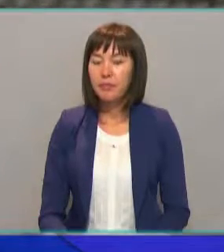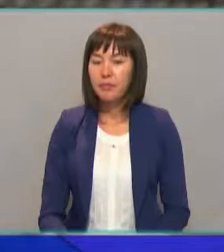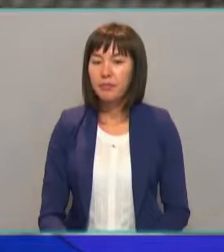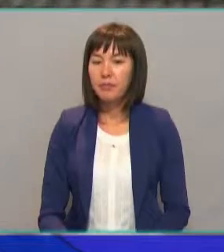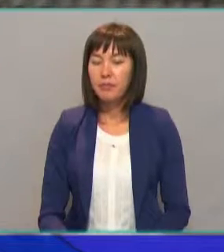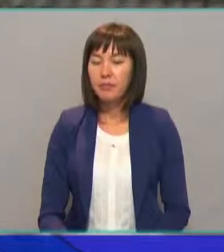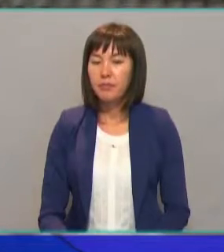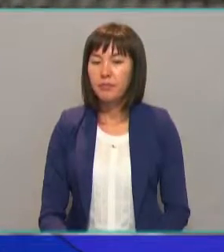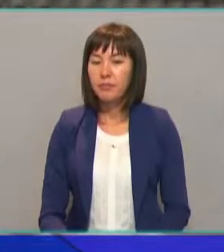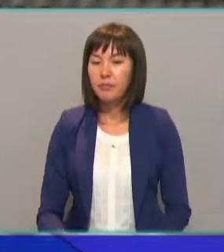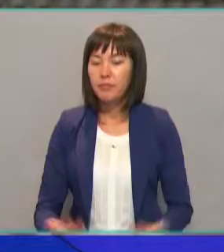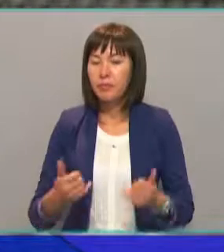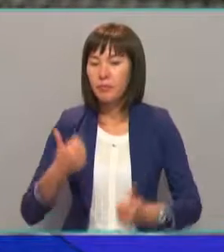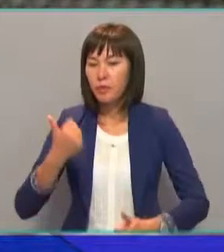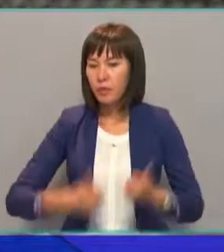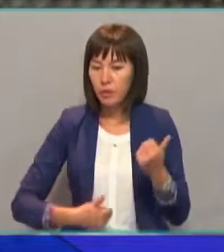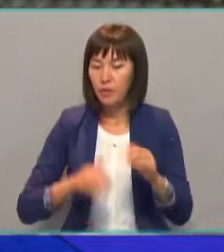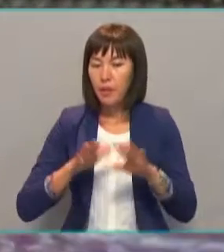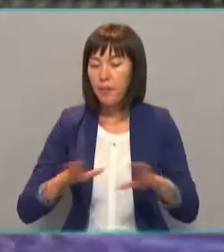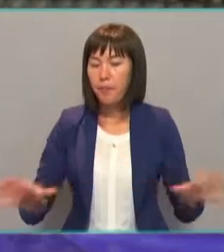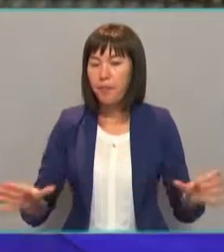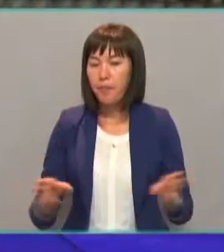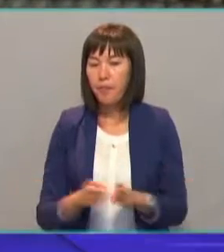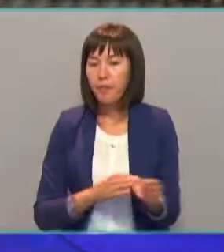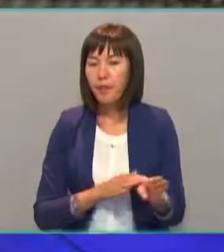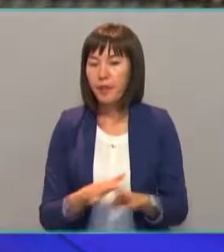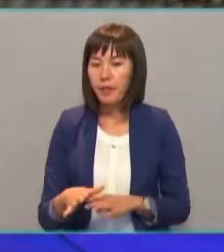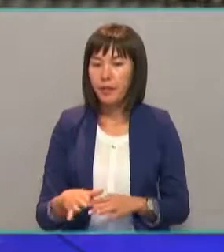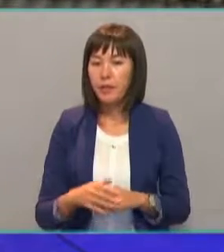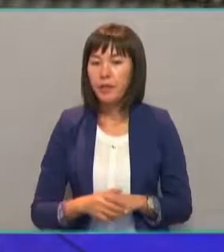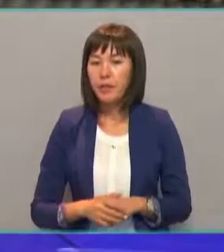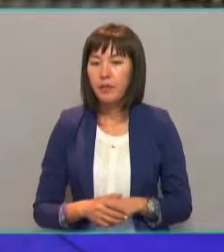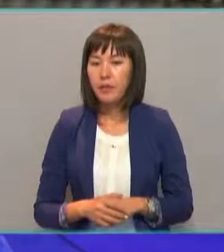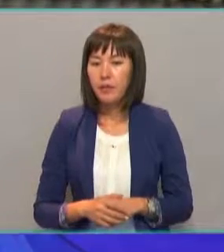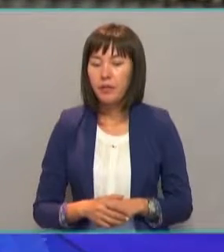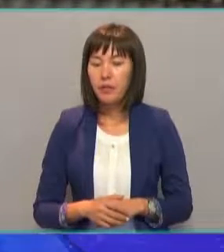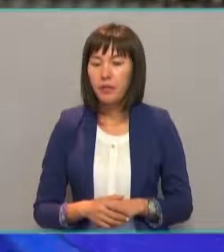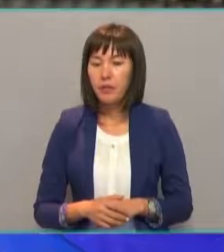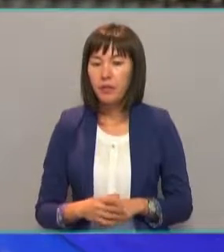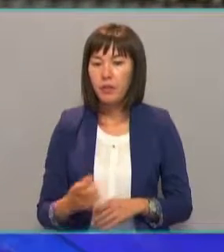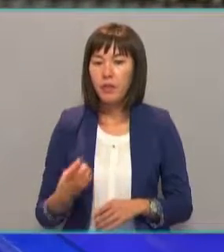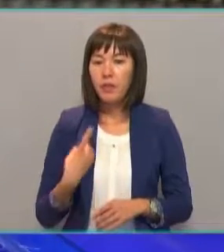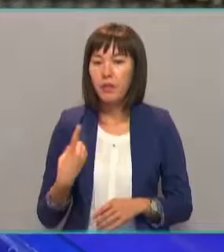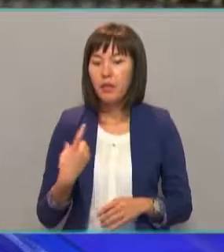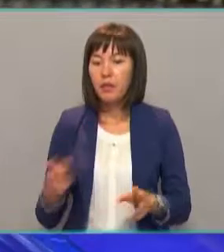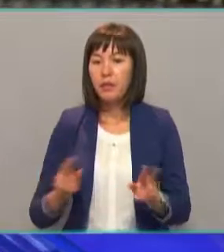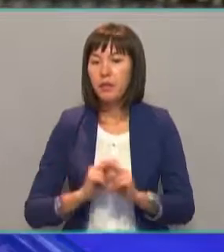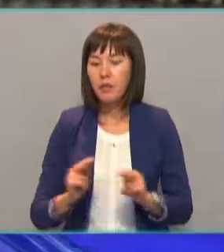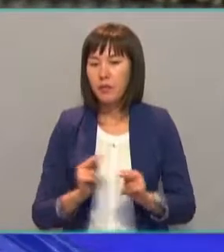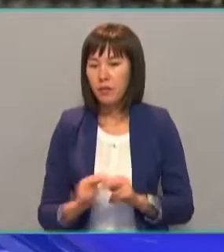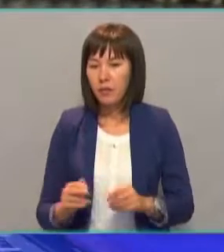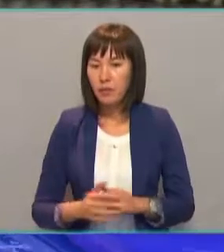Бүгінгі байқауда балалардың орындаушылығымен қоса аспапта меңгеру, аспапта орындау шеберлігі, сонымен